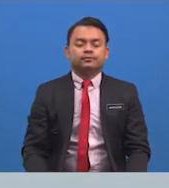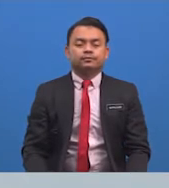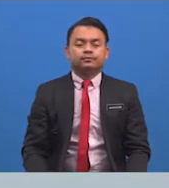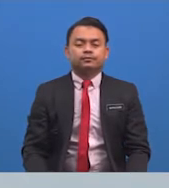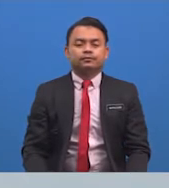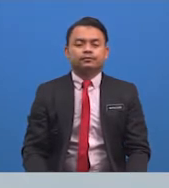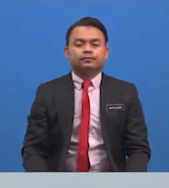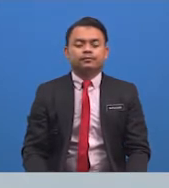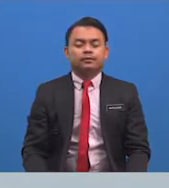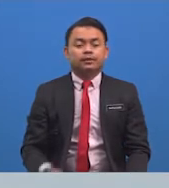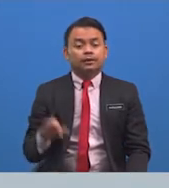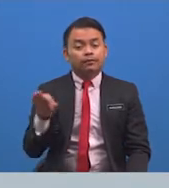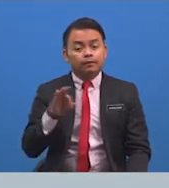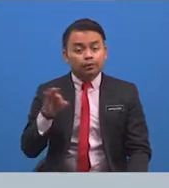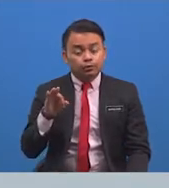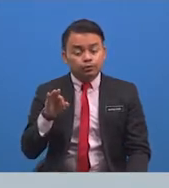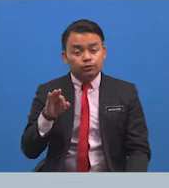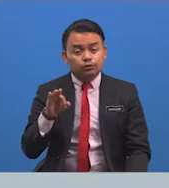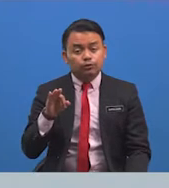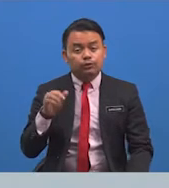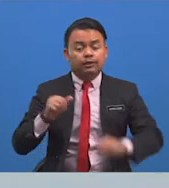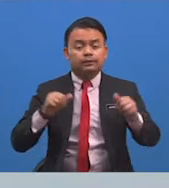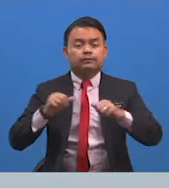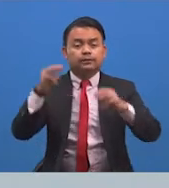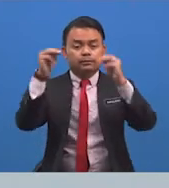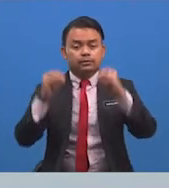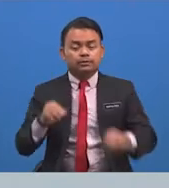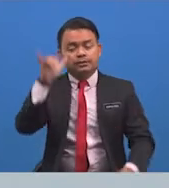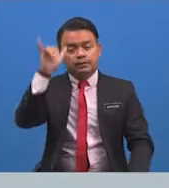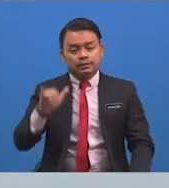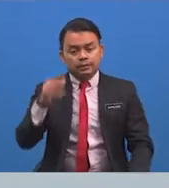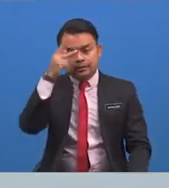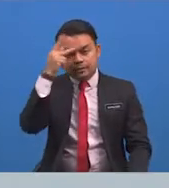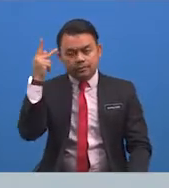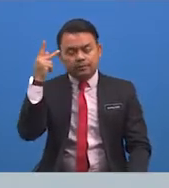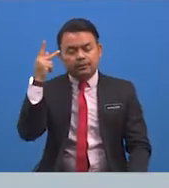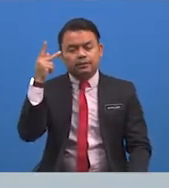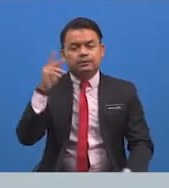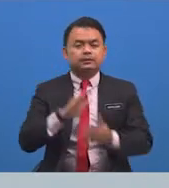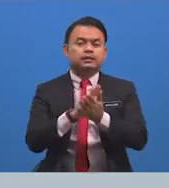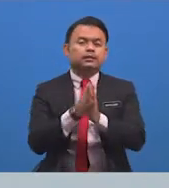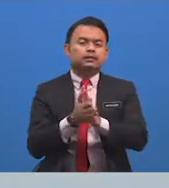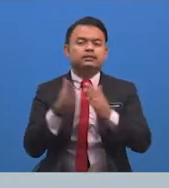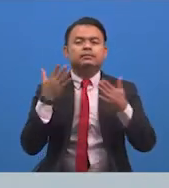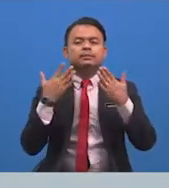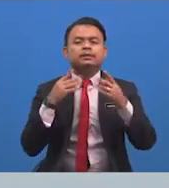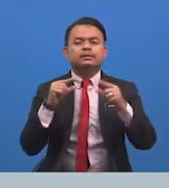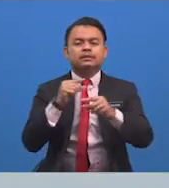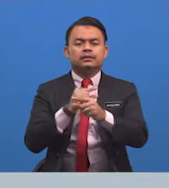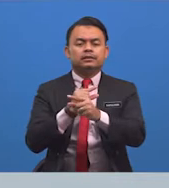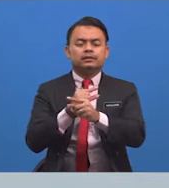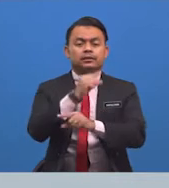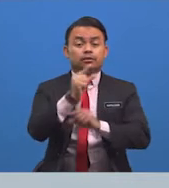Nyatakan faktor aktiviti manusia yang menyebabkan berlakunya pemanasan global.